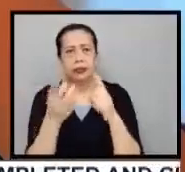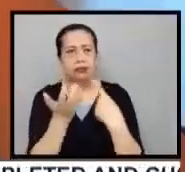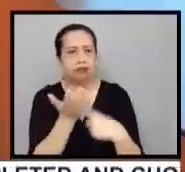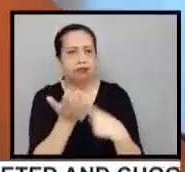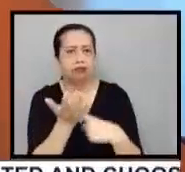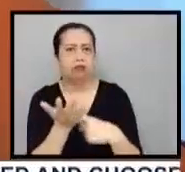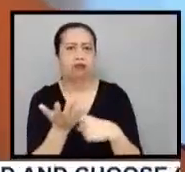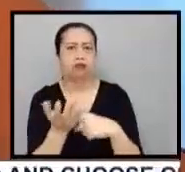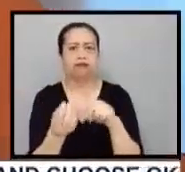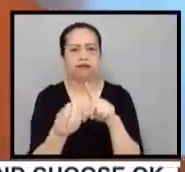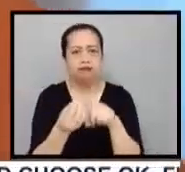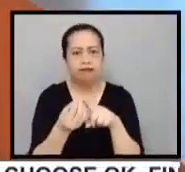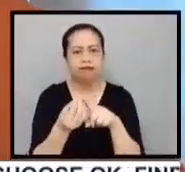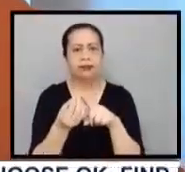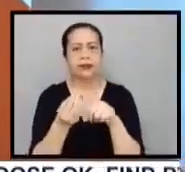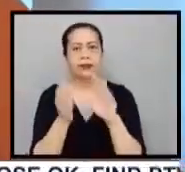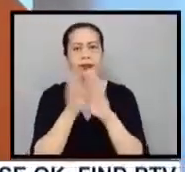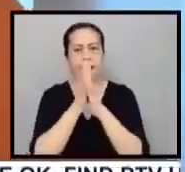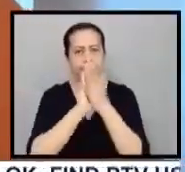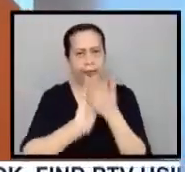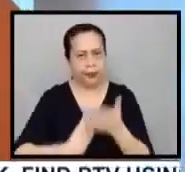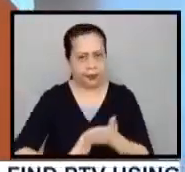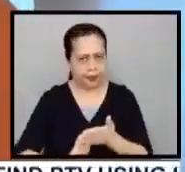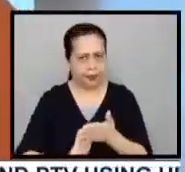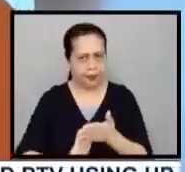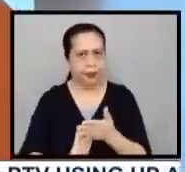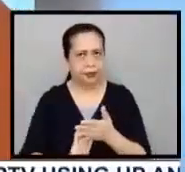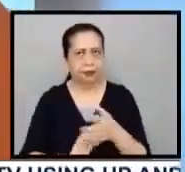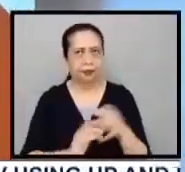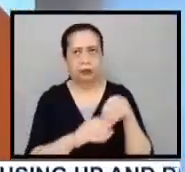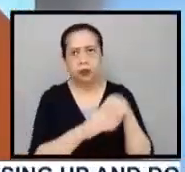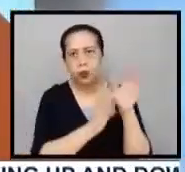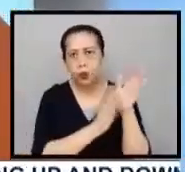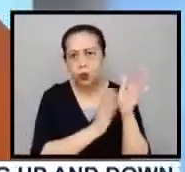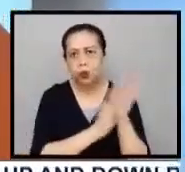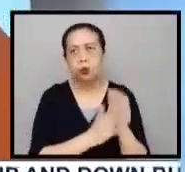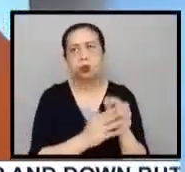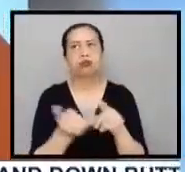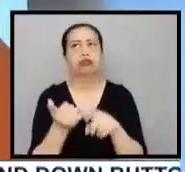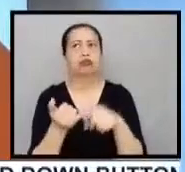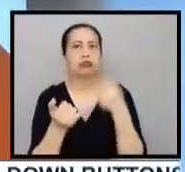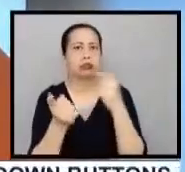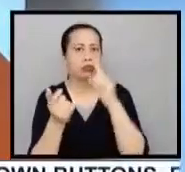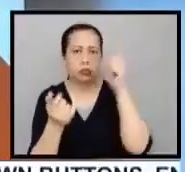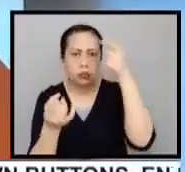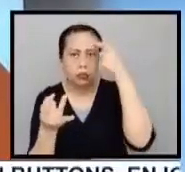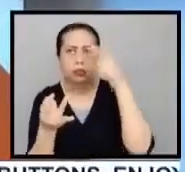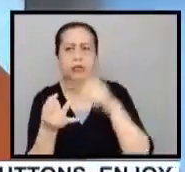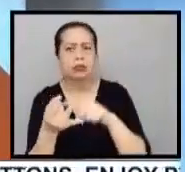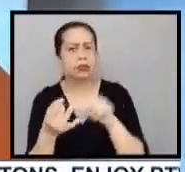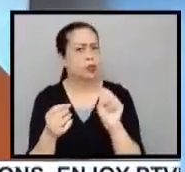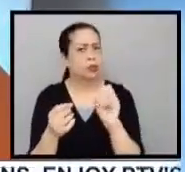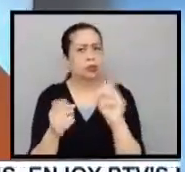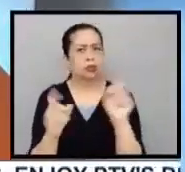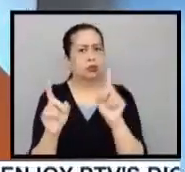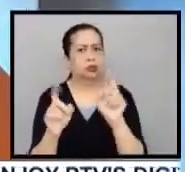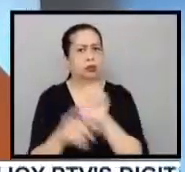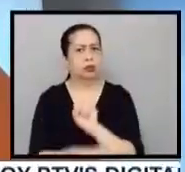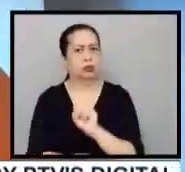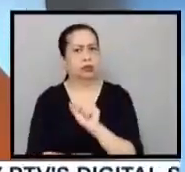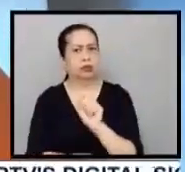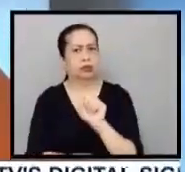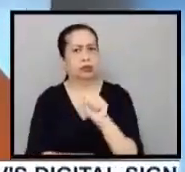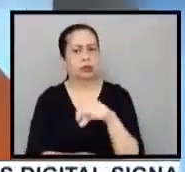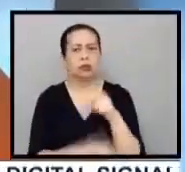sa kapayapaan? Only in the academe, sa ating pamahalaan. So, ano po ba yung status quo ngayon